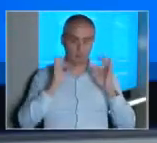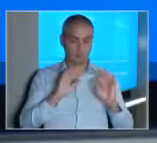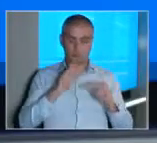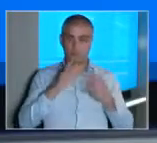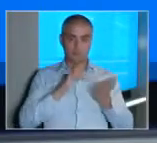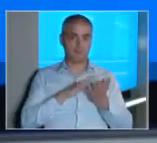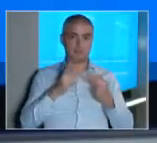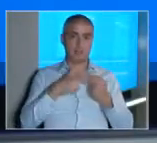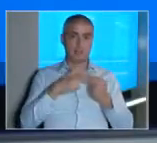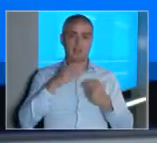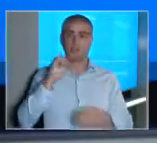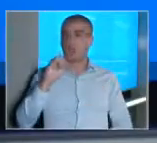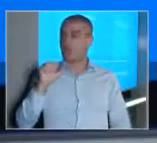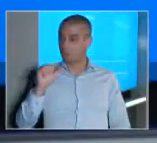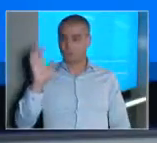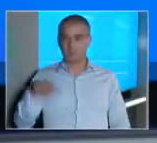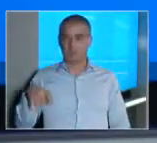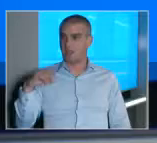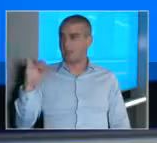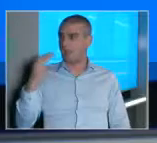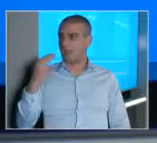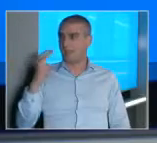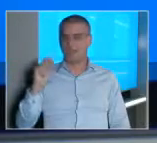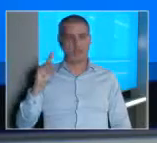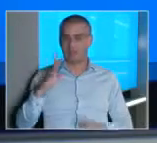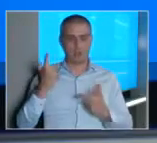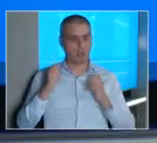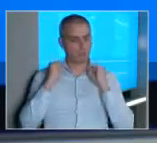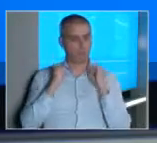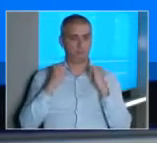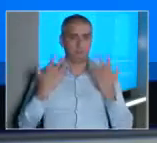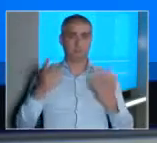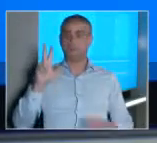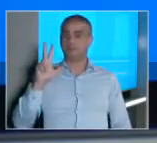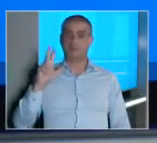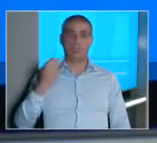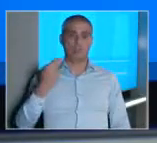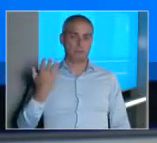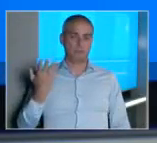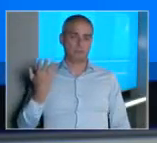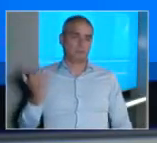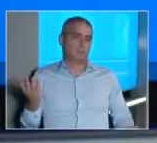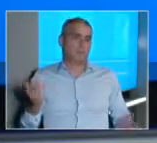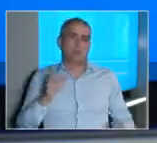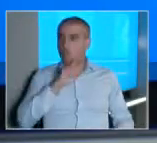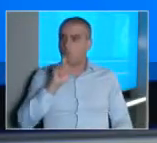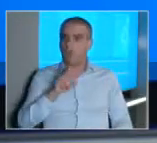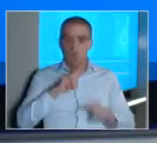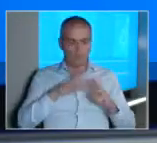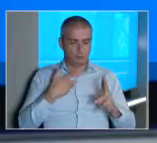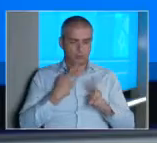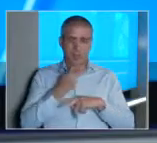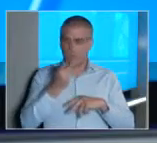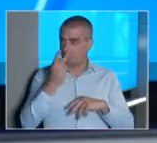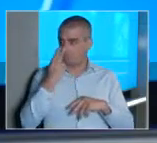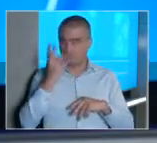ליד מיכאל האוזר ויועז הנדל, מפלגה ללא איזשהו עמוד של אידיאולוגיה אמיתי, צביקה האוזר, סליחה, וכולי. יכול להיות שאחרי מה שעברנו,